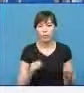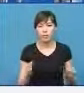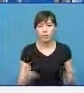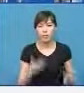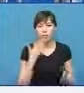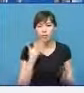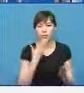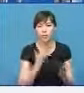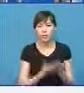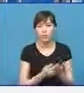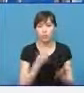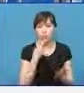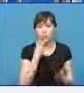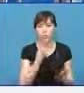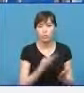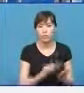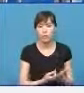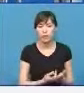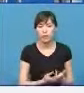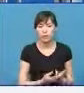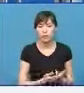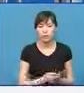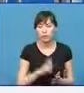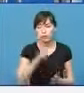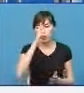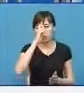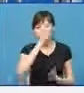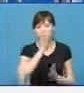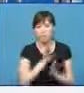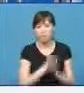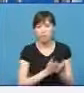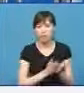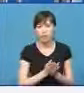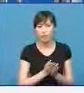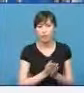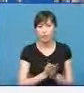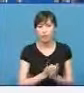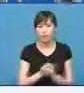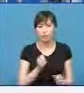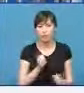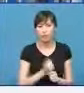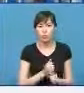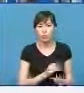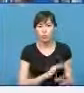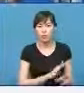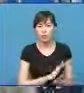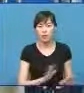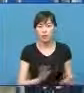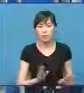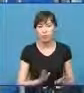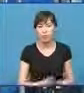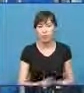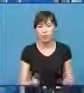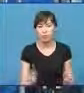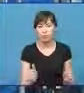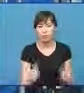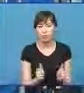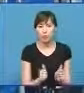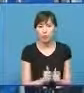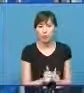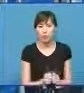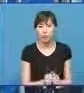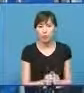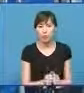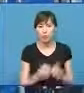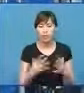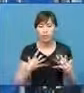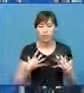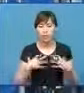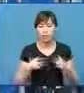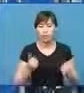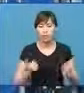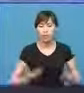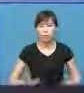Біз мемлекеттік қызметкерлер тек қана осы мемлекеттік қызметтігін атқарып емес, сонымен қатар біз салауатты өмір салтын насихаттауымыз керек.